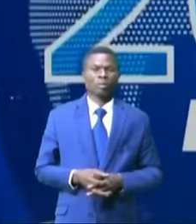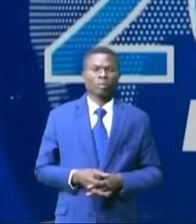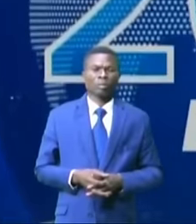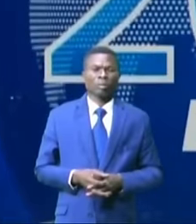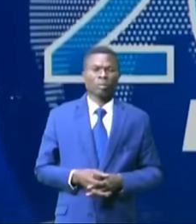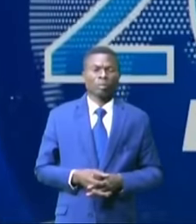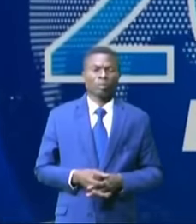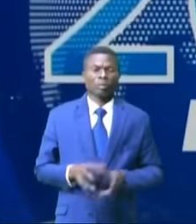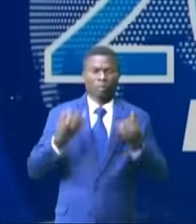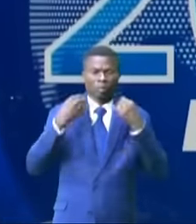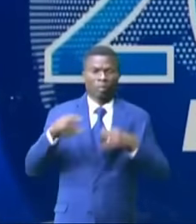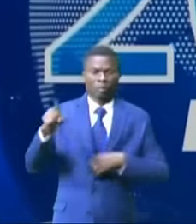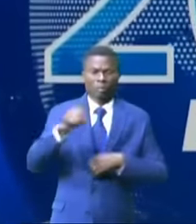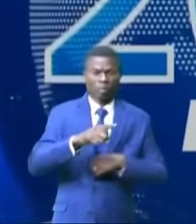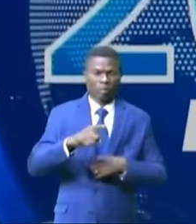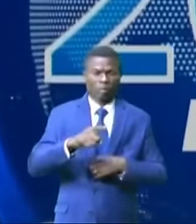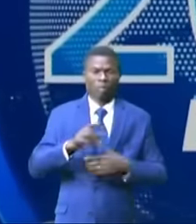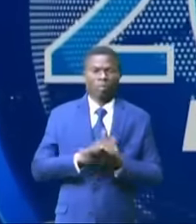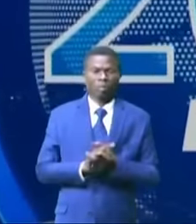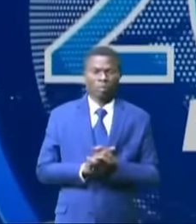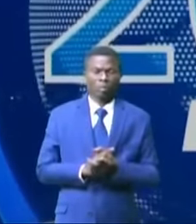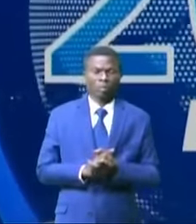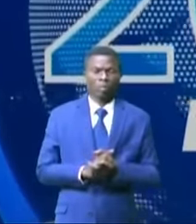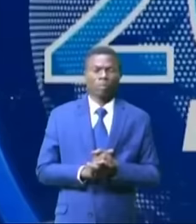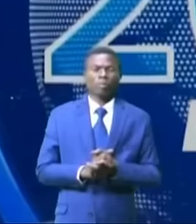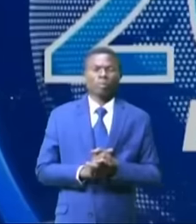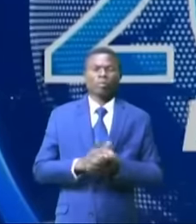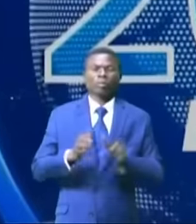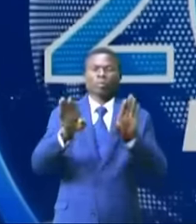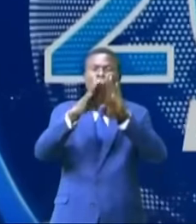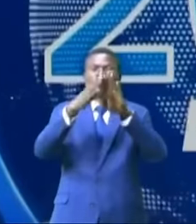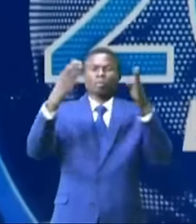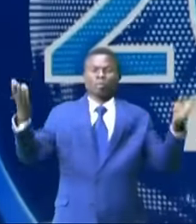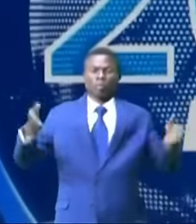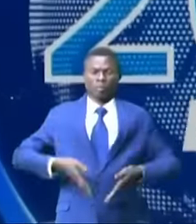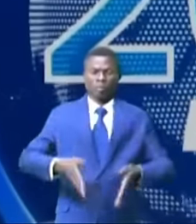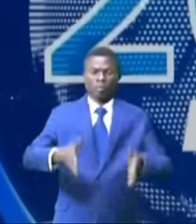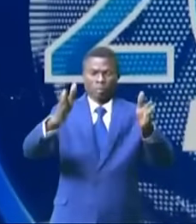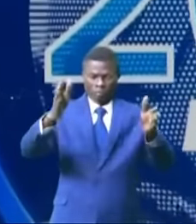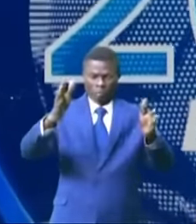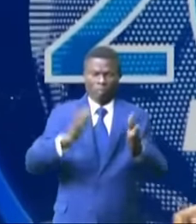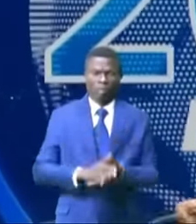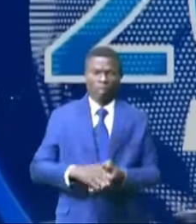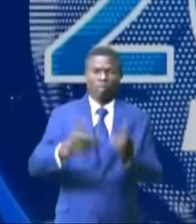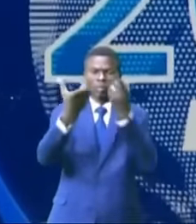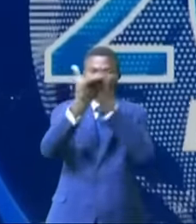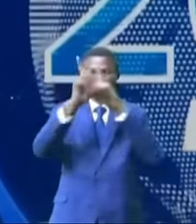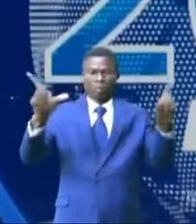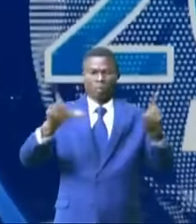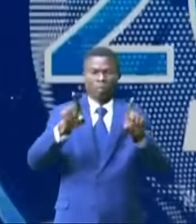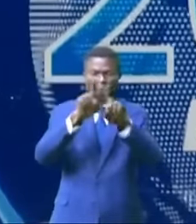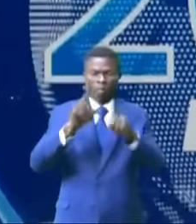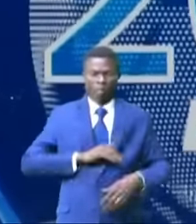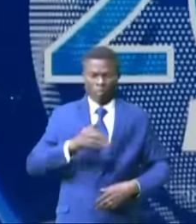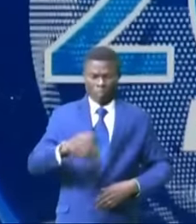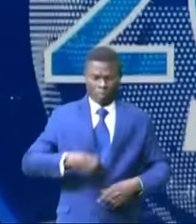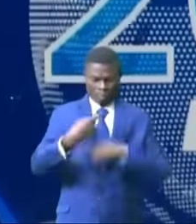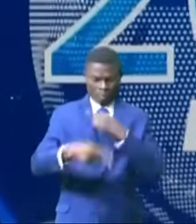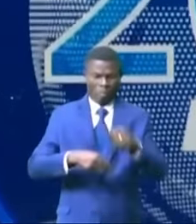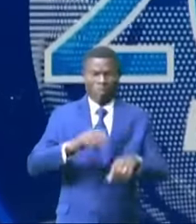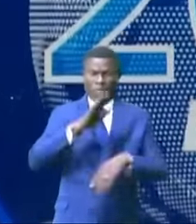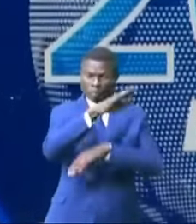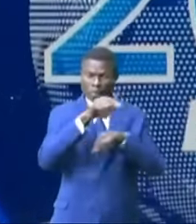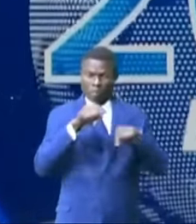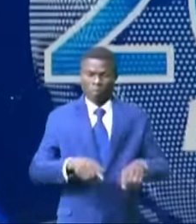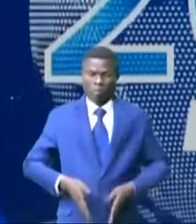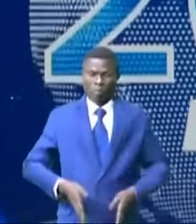Nous l'avions dit en titre, les deux engorgements des avenues Libération et Kassavubwe effectifs depuis cet avant-midi. Le pont Louboudi